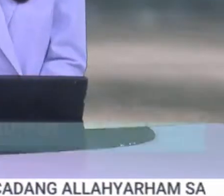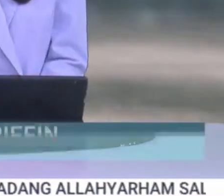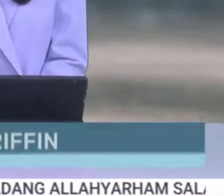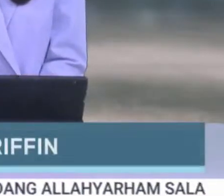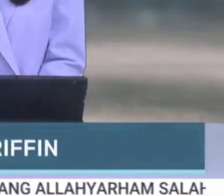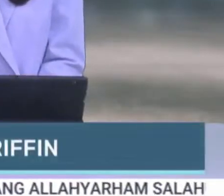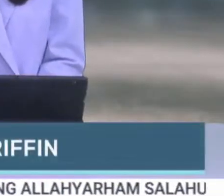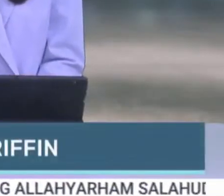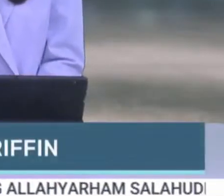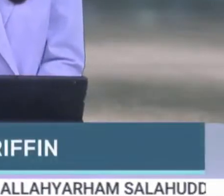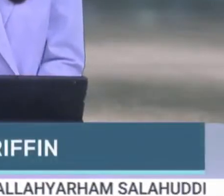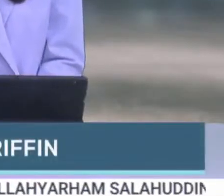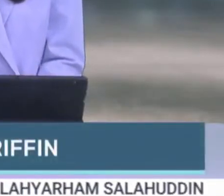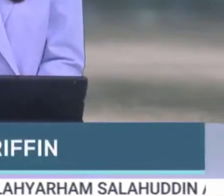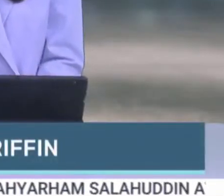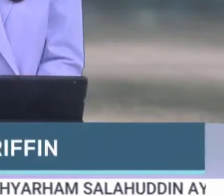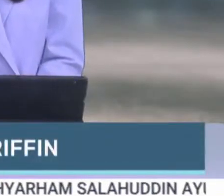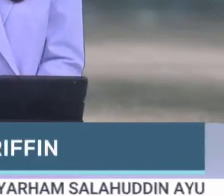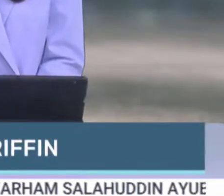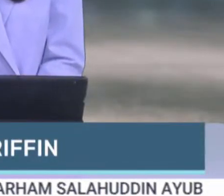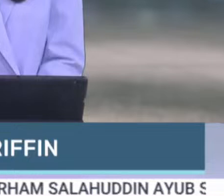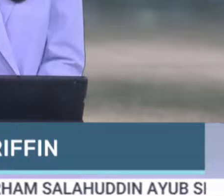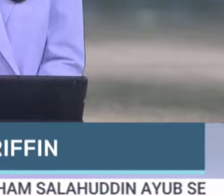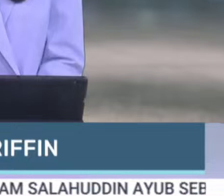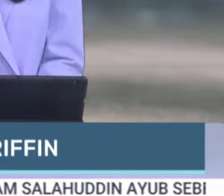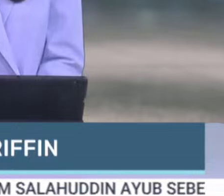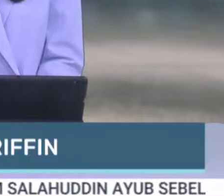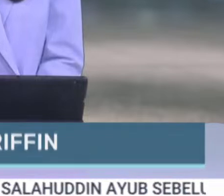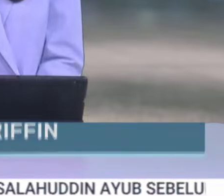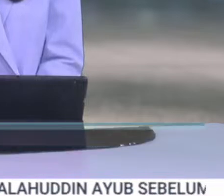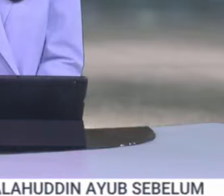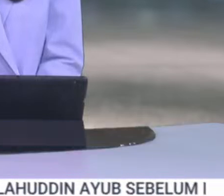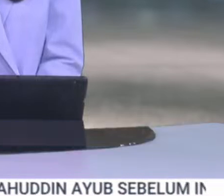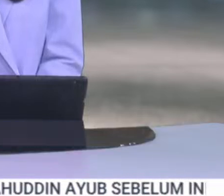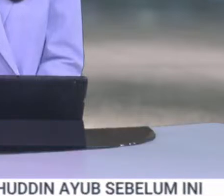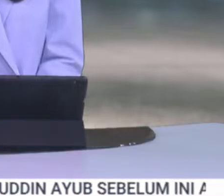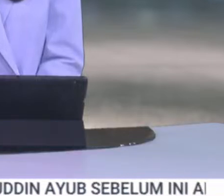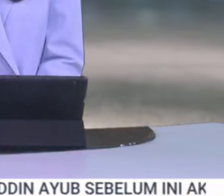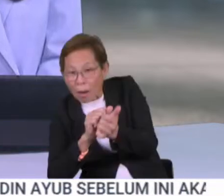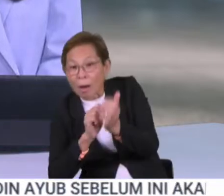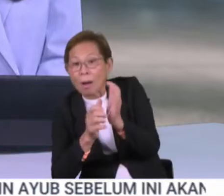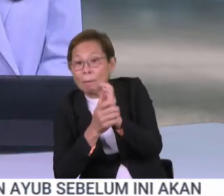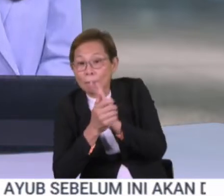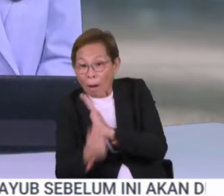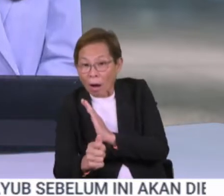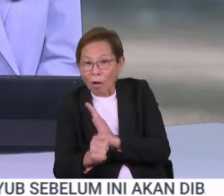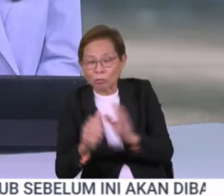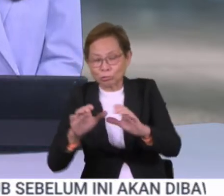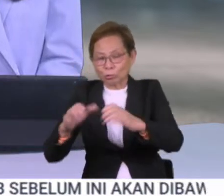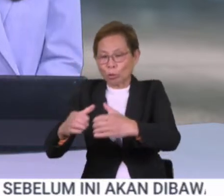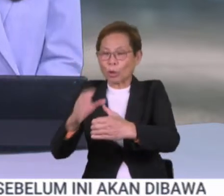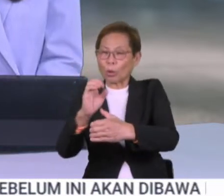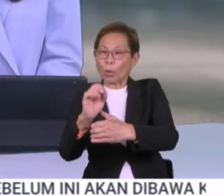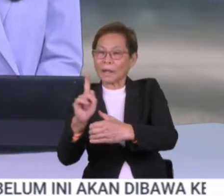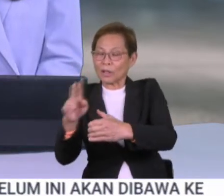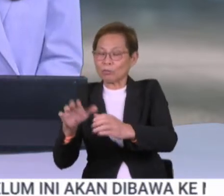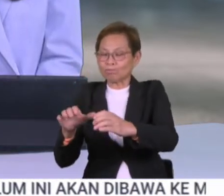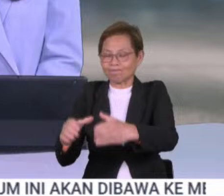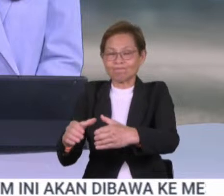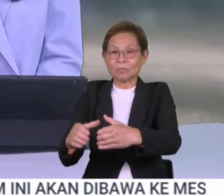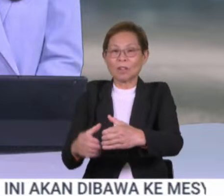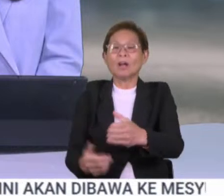Assalamualaikum, salam Malaysia Madani. Kerajaan sedia menyemak semula syarat kelayakan untuk golongan orang kurang upaya